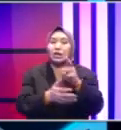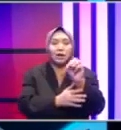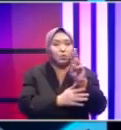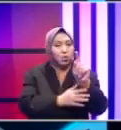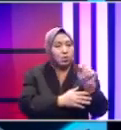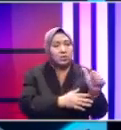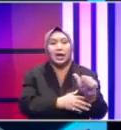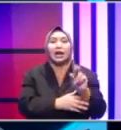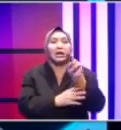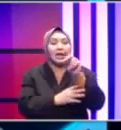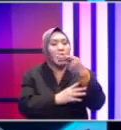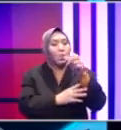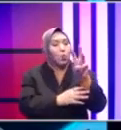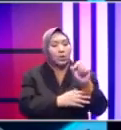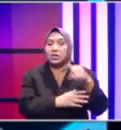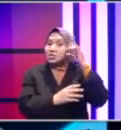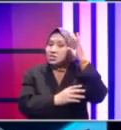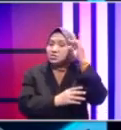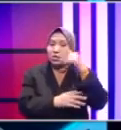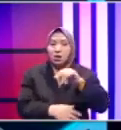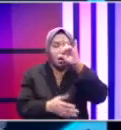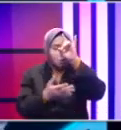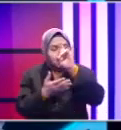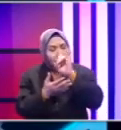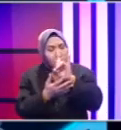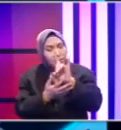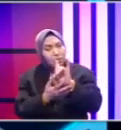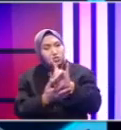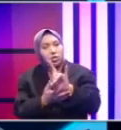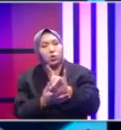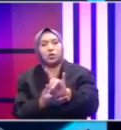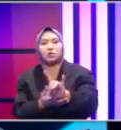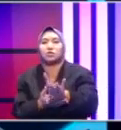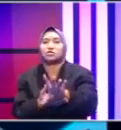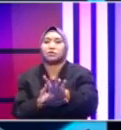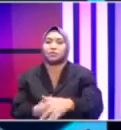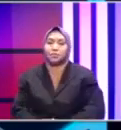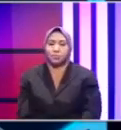Nahawand salah Sau Billahi minas syaiton nirojim